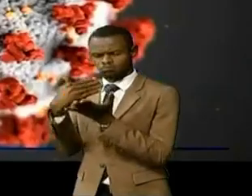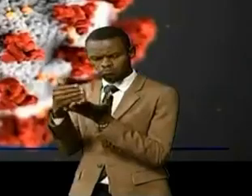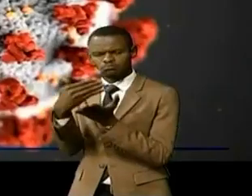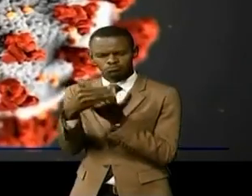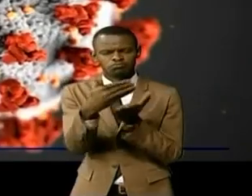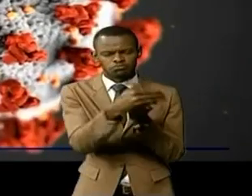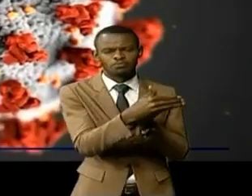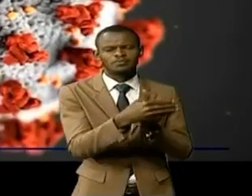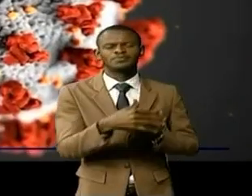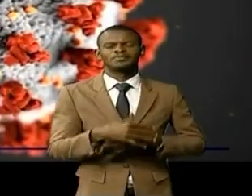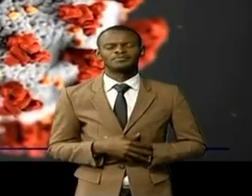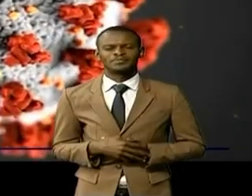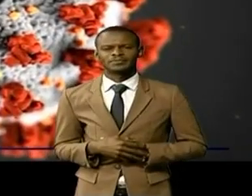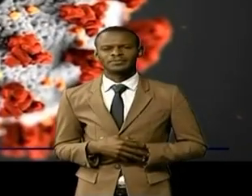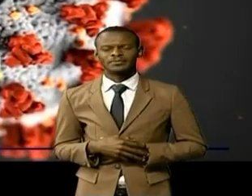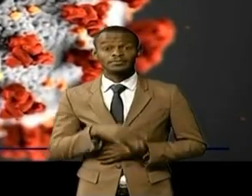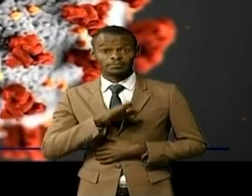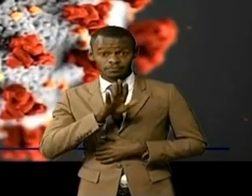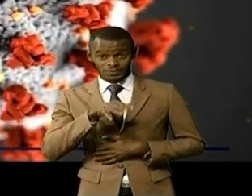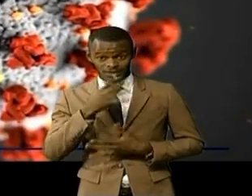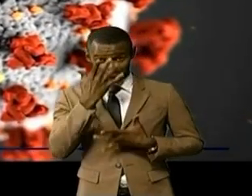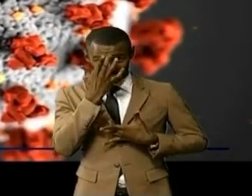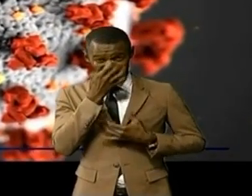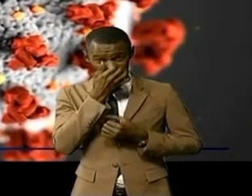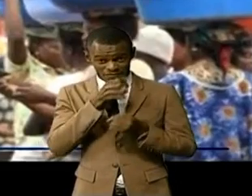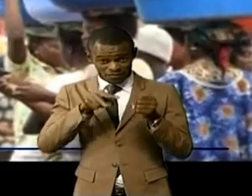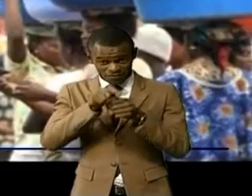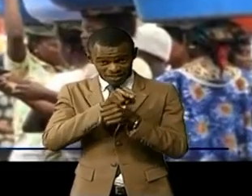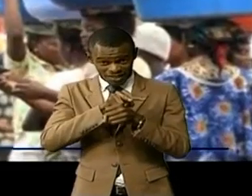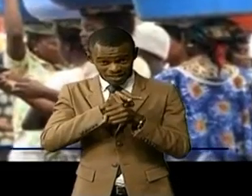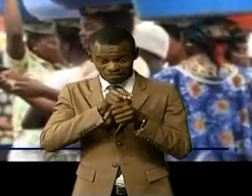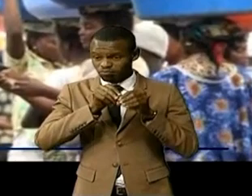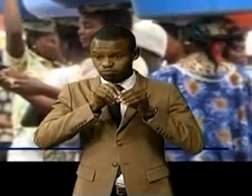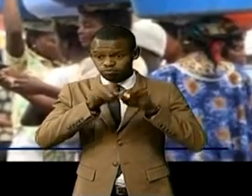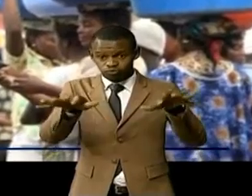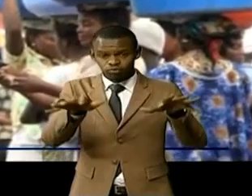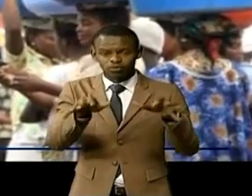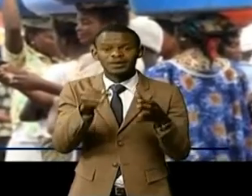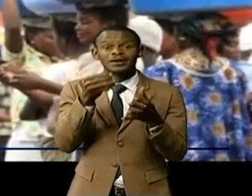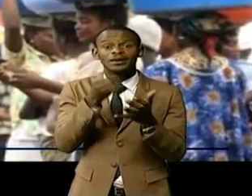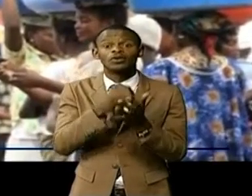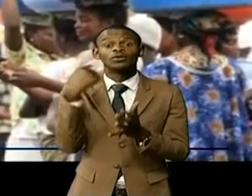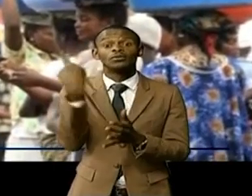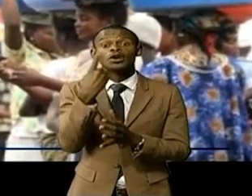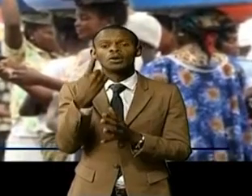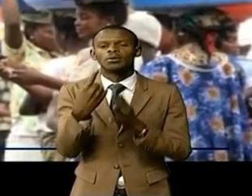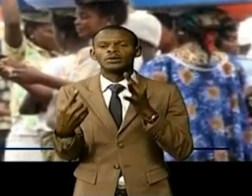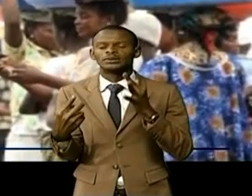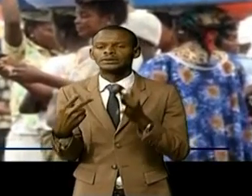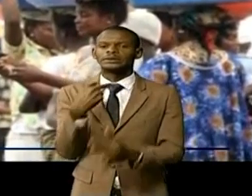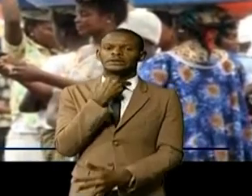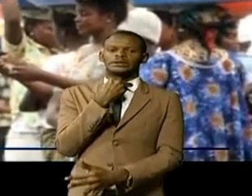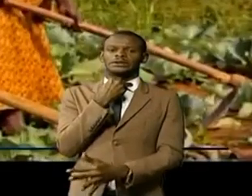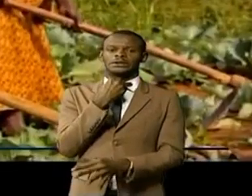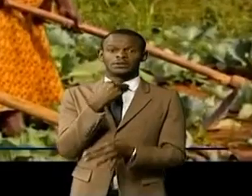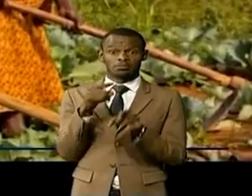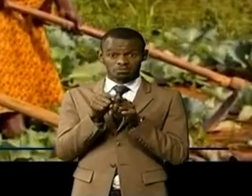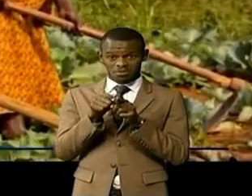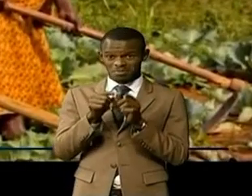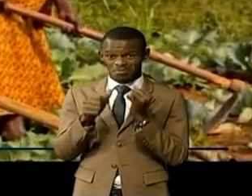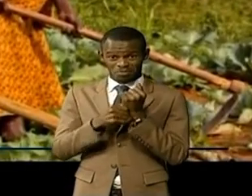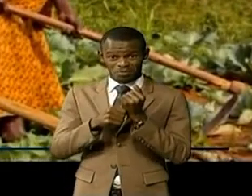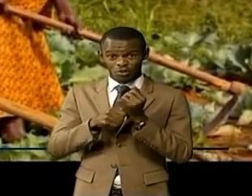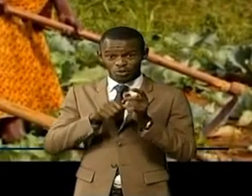La COVID-19 a perturbé l'économie mondiale et a aussi aggravé la situation de la population des quartiers pauvres. Pour aider